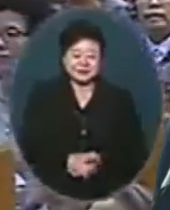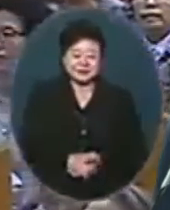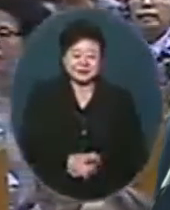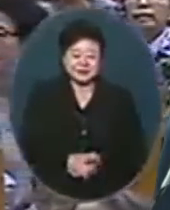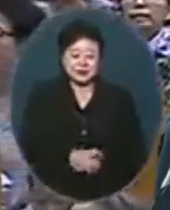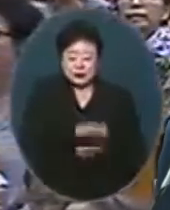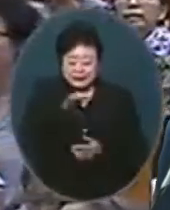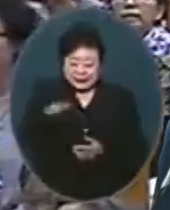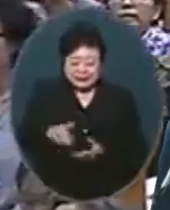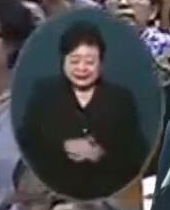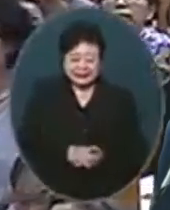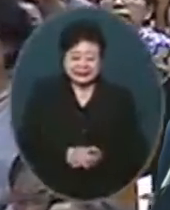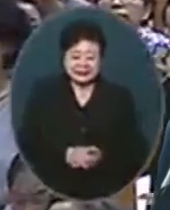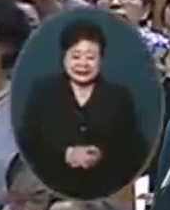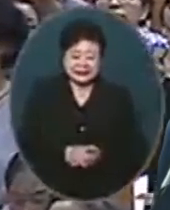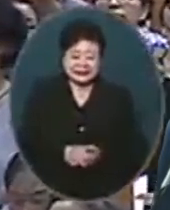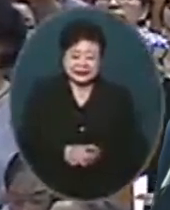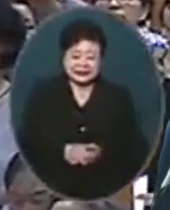우리를